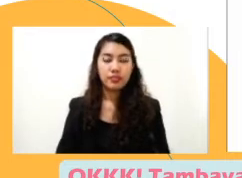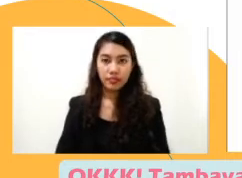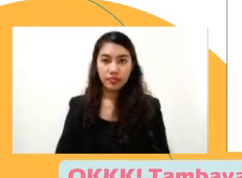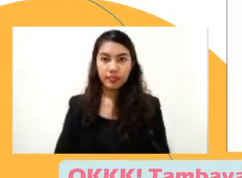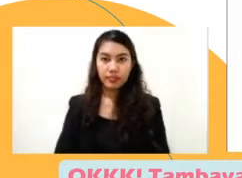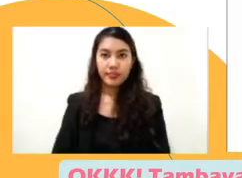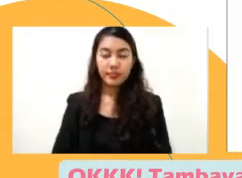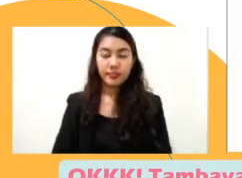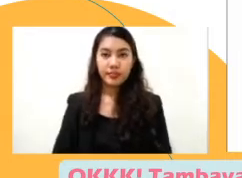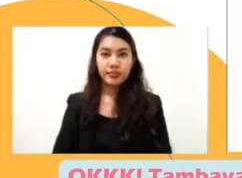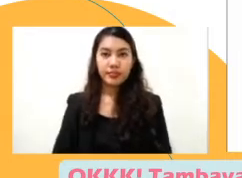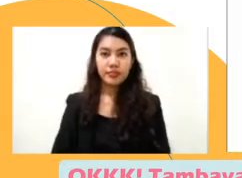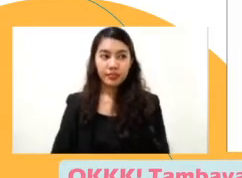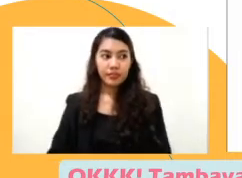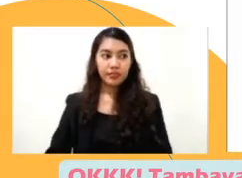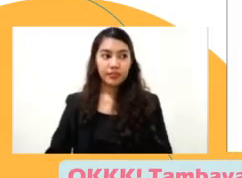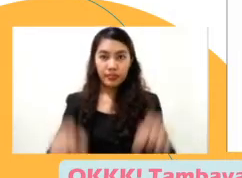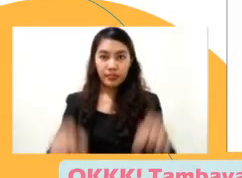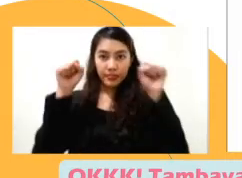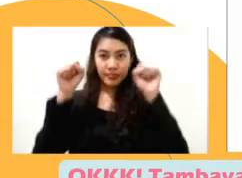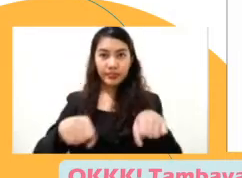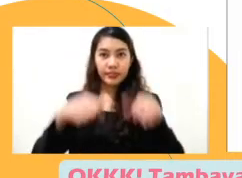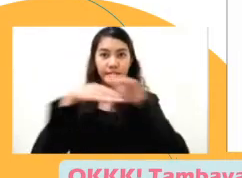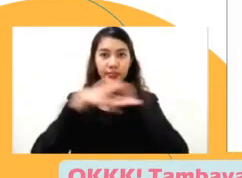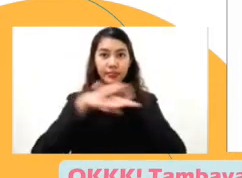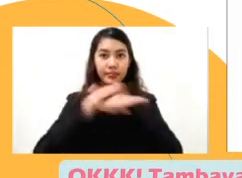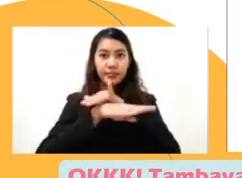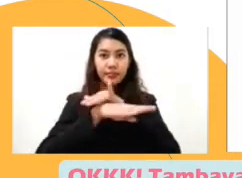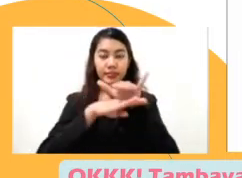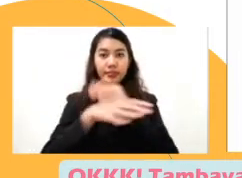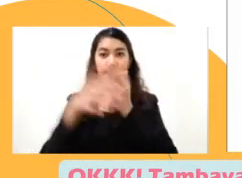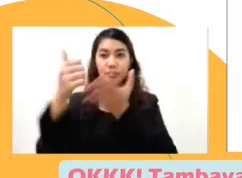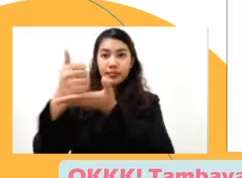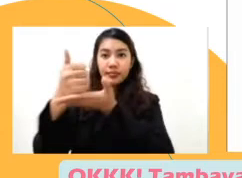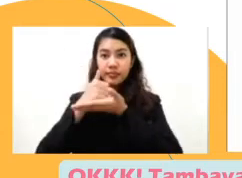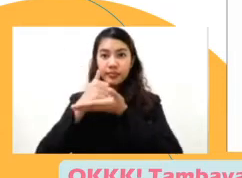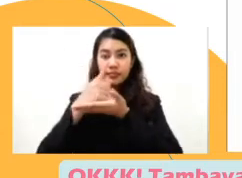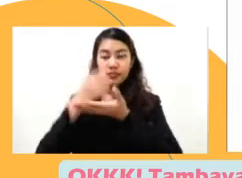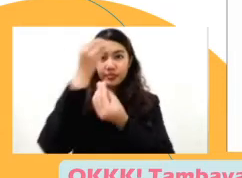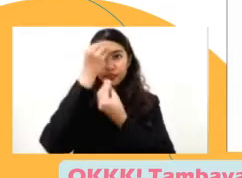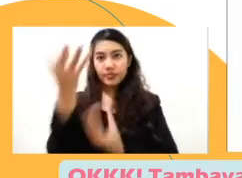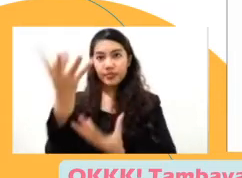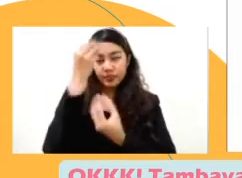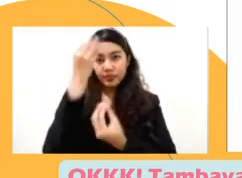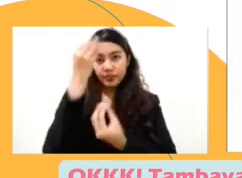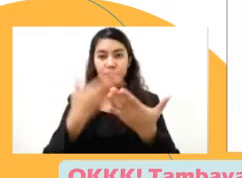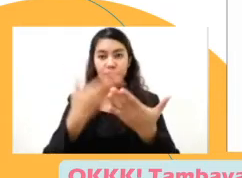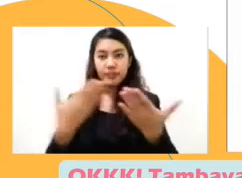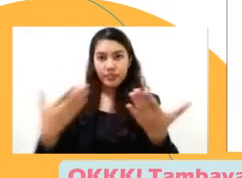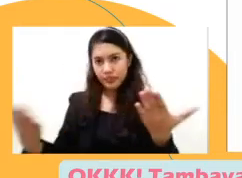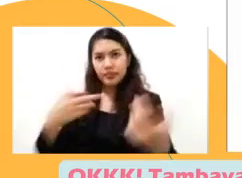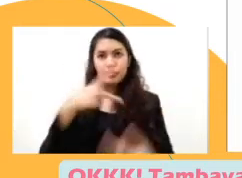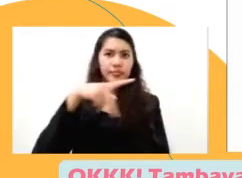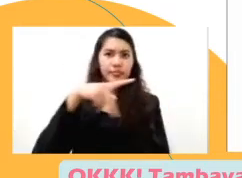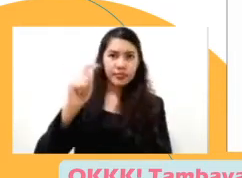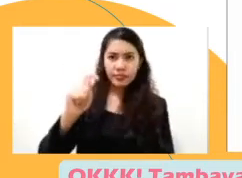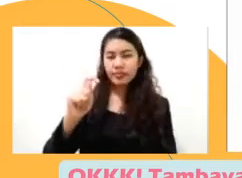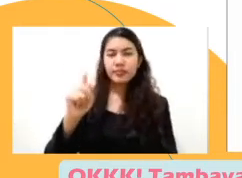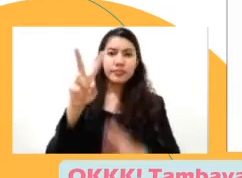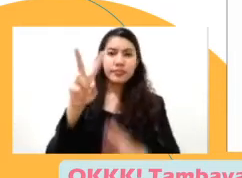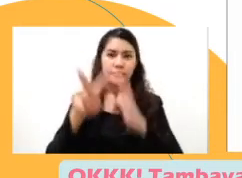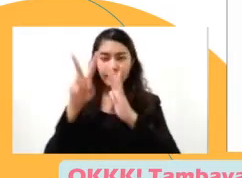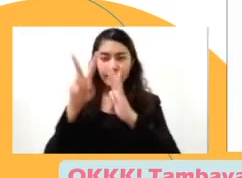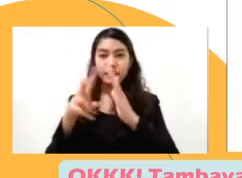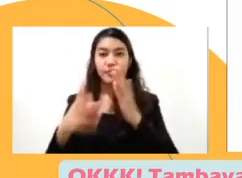At maaari din po ma-access ang helpline information at iba pang materials ng OKKK Tambayan dito.